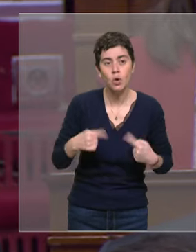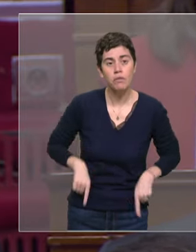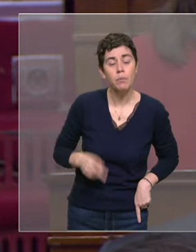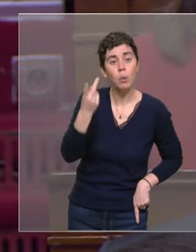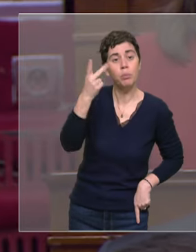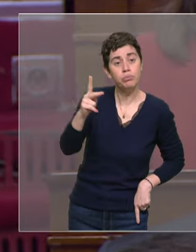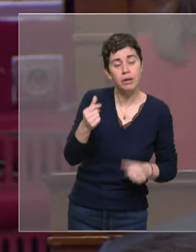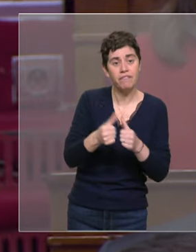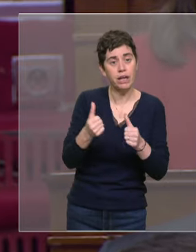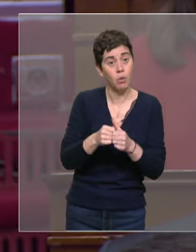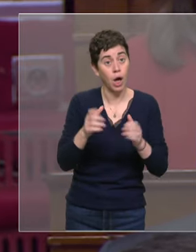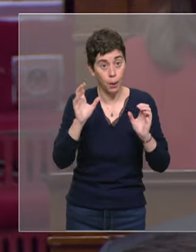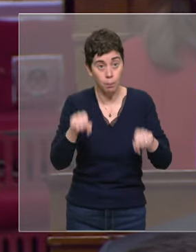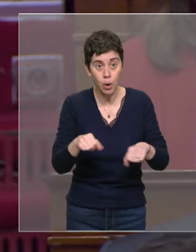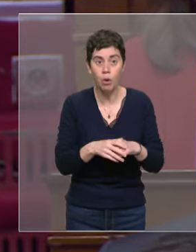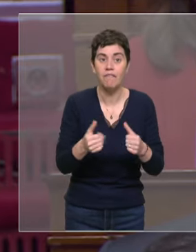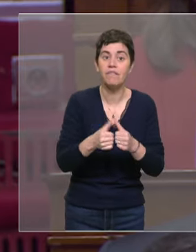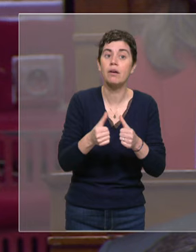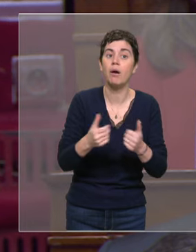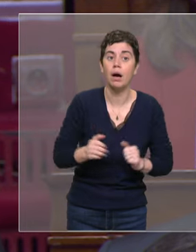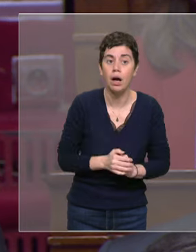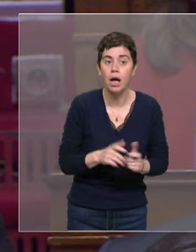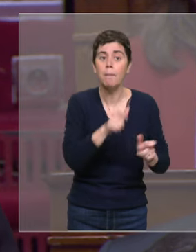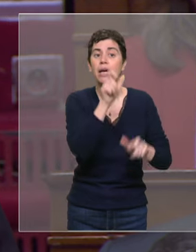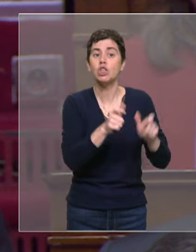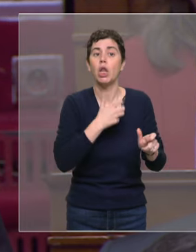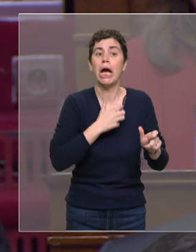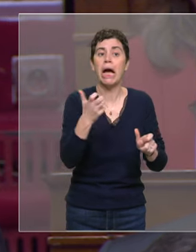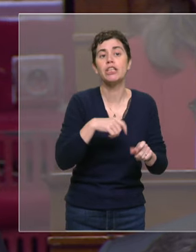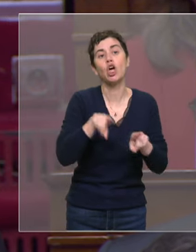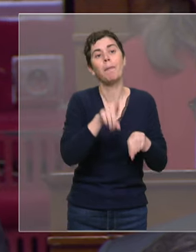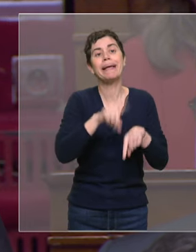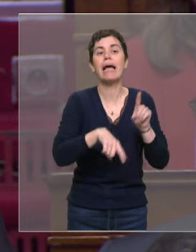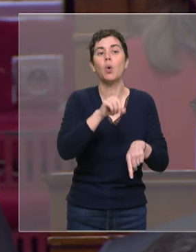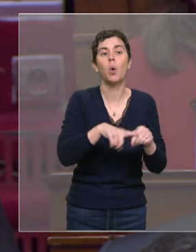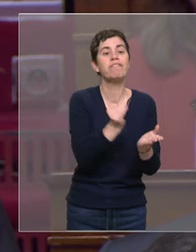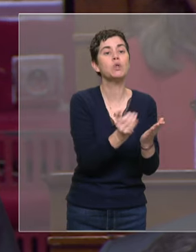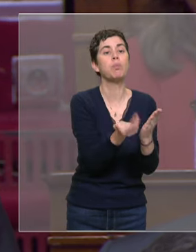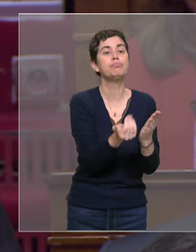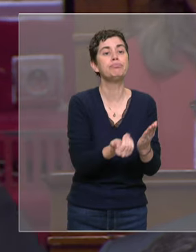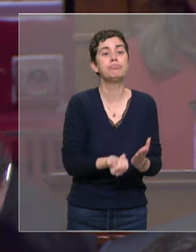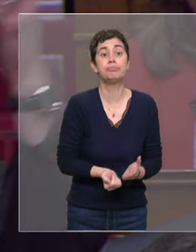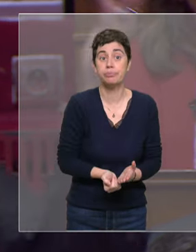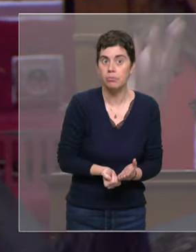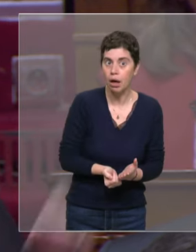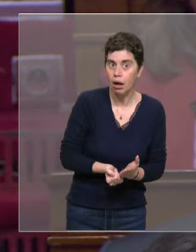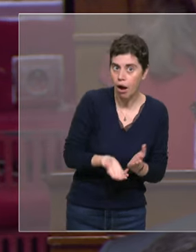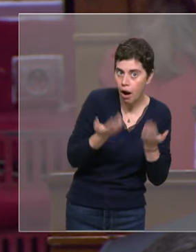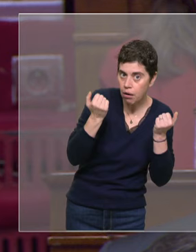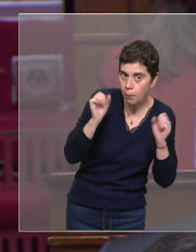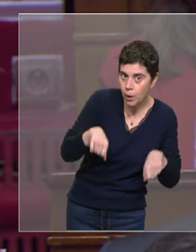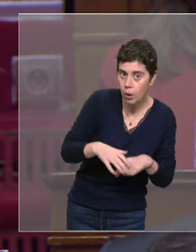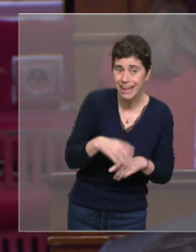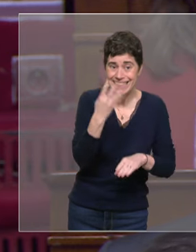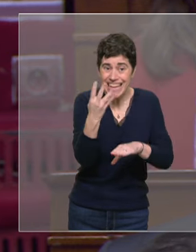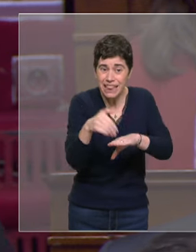pouvait renoncer à poursuivre les cadeaux fiscaux aux plus riches, à ceux qui font des bénéfices records et aux plus grandes entreprises. Par exemple, 4